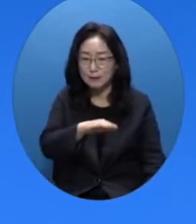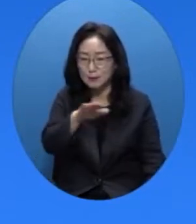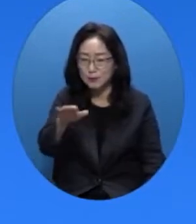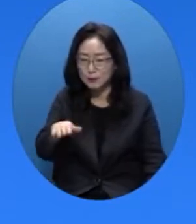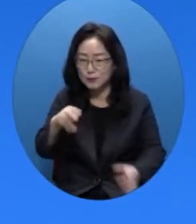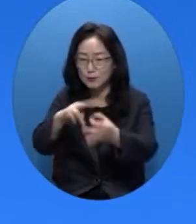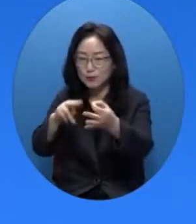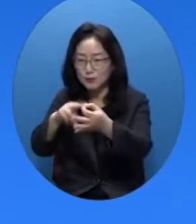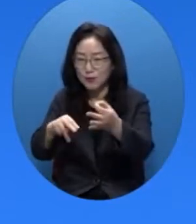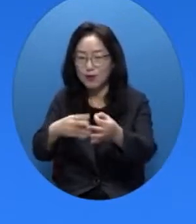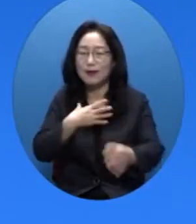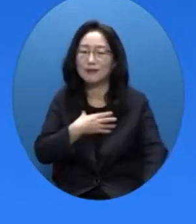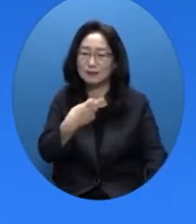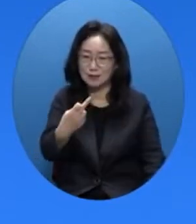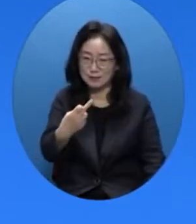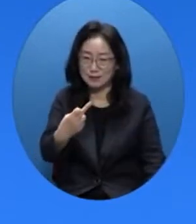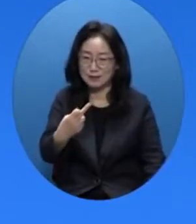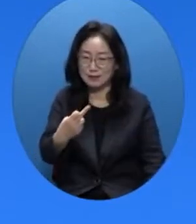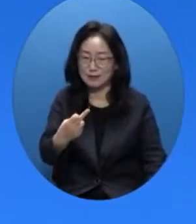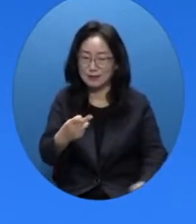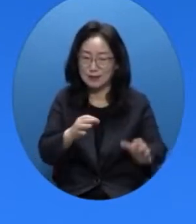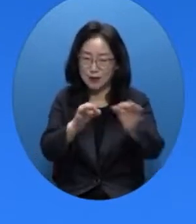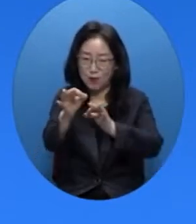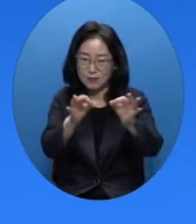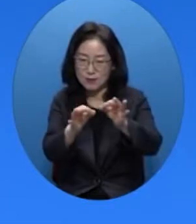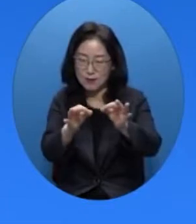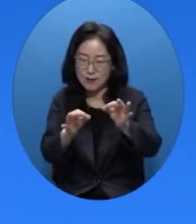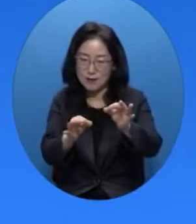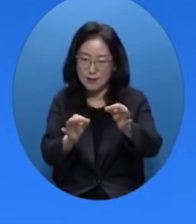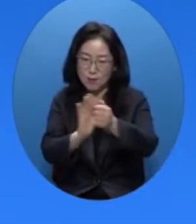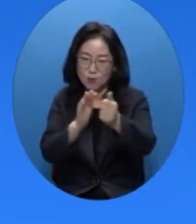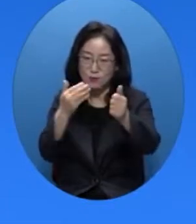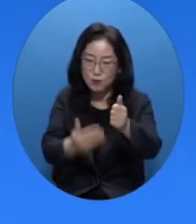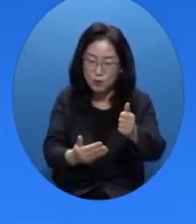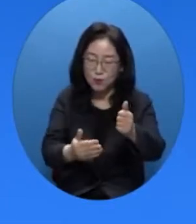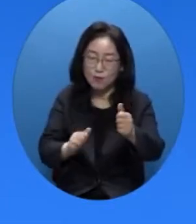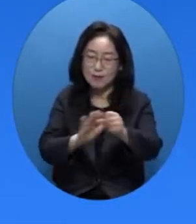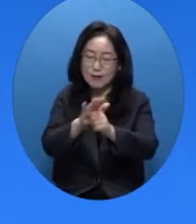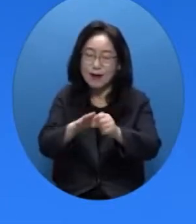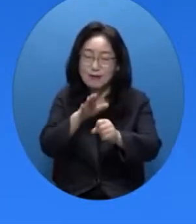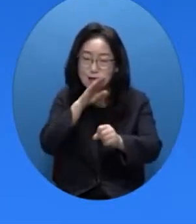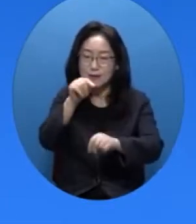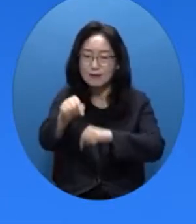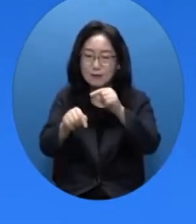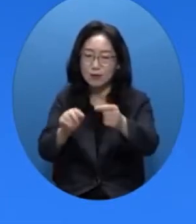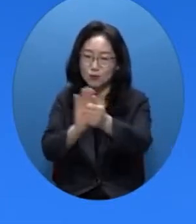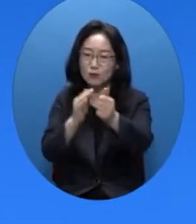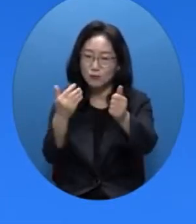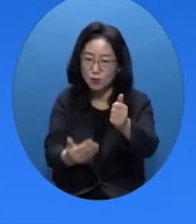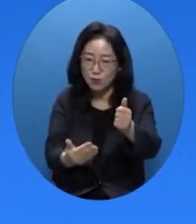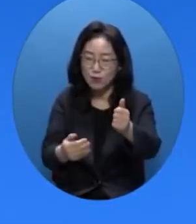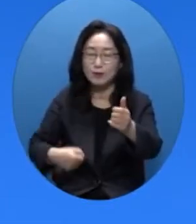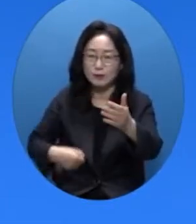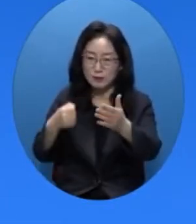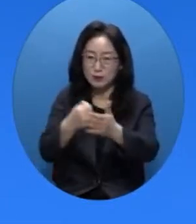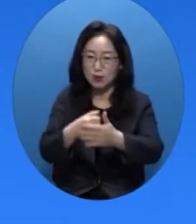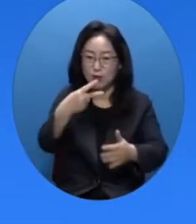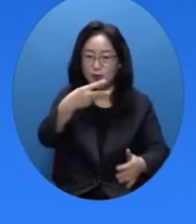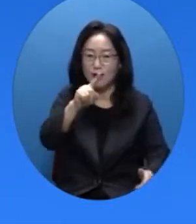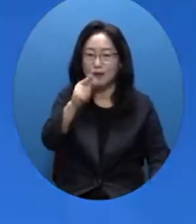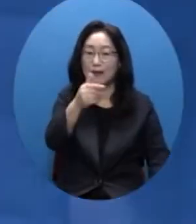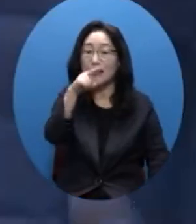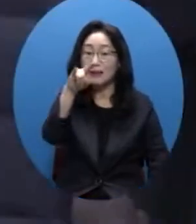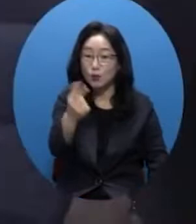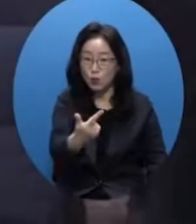서네 그 경적을 해볼 해서 상을 시창 하자 그래서 단원고 바로 옆에는 보송